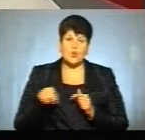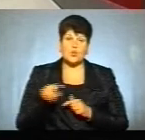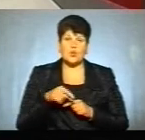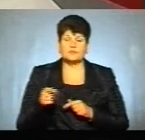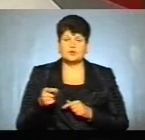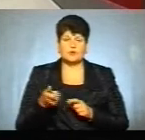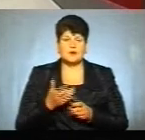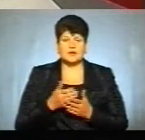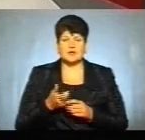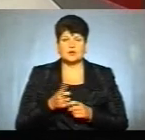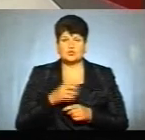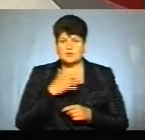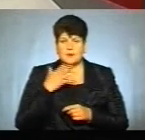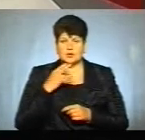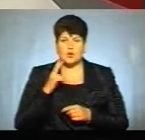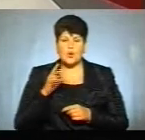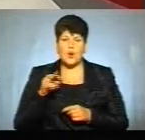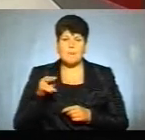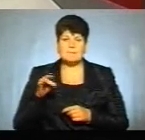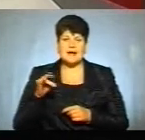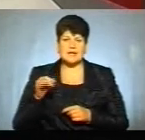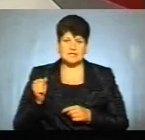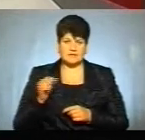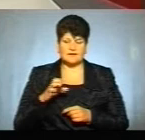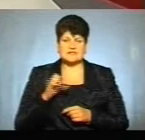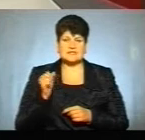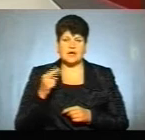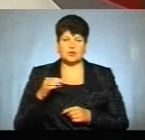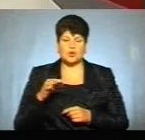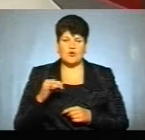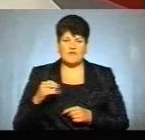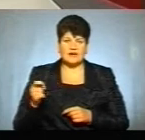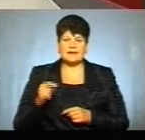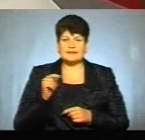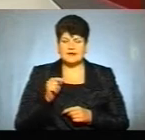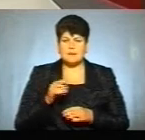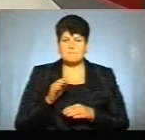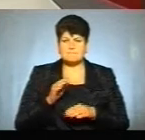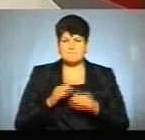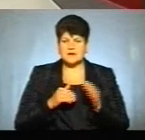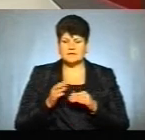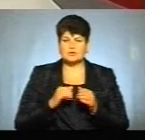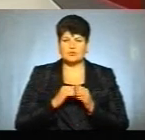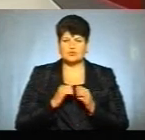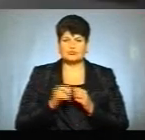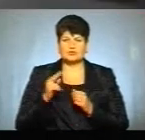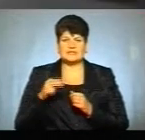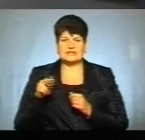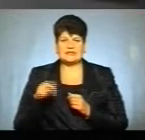дуже багато кооперативів садових. Ну і там фактично кожен собі на дачному кооперативі